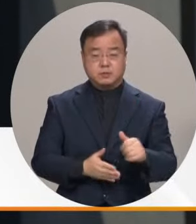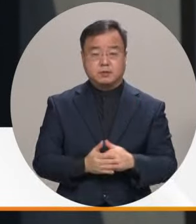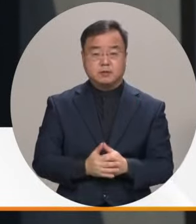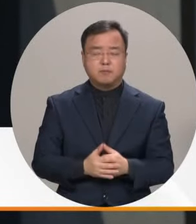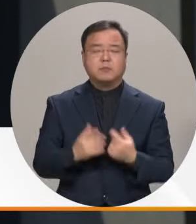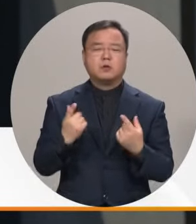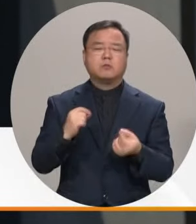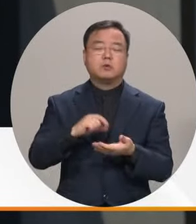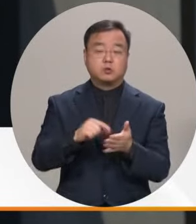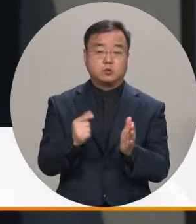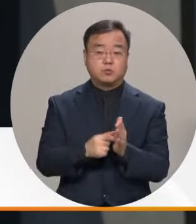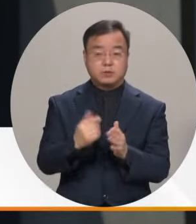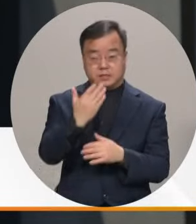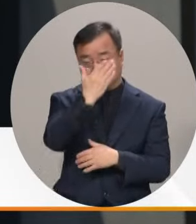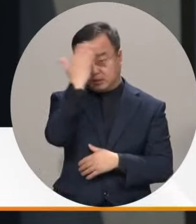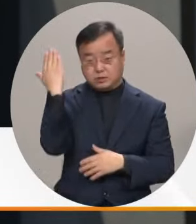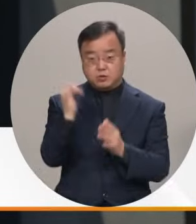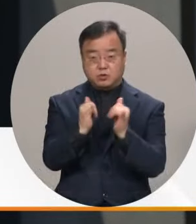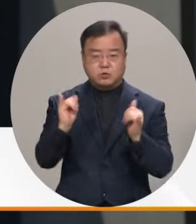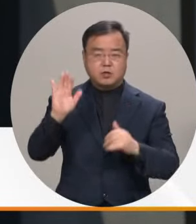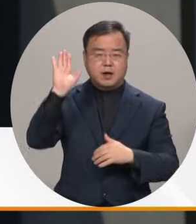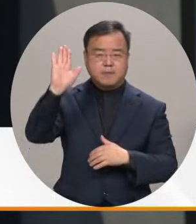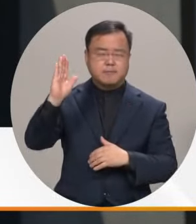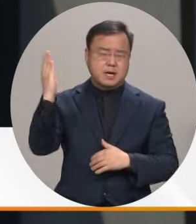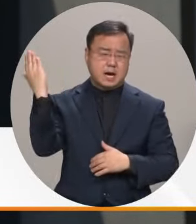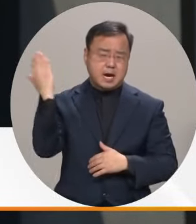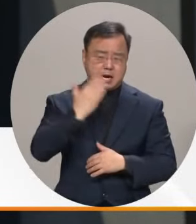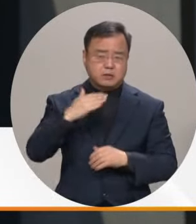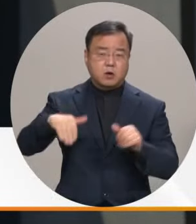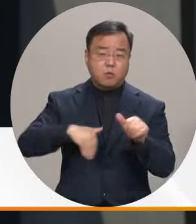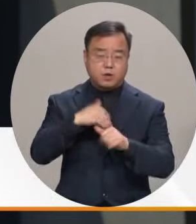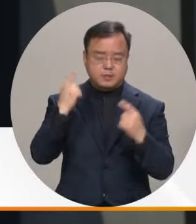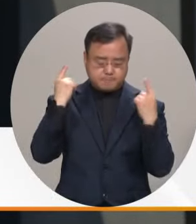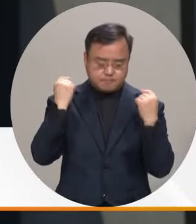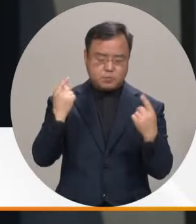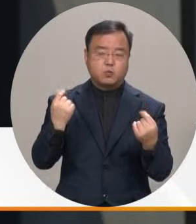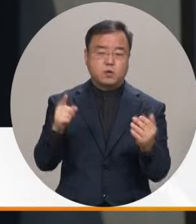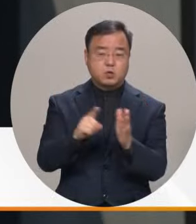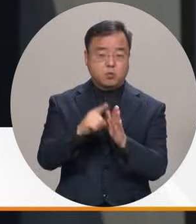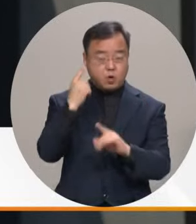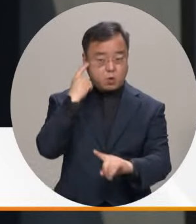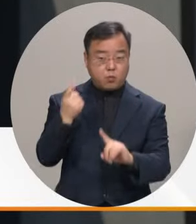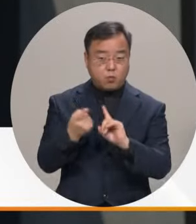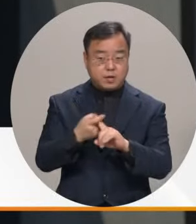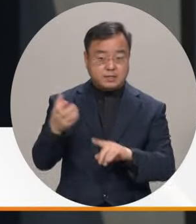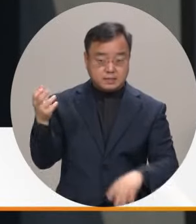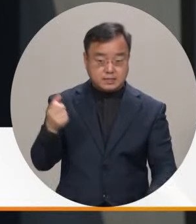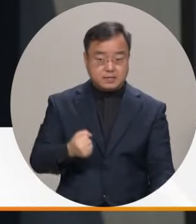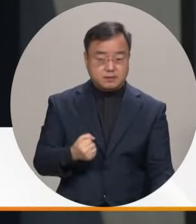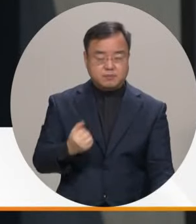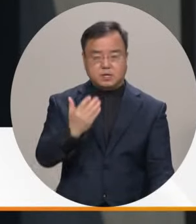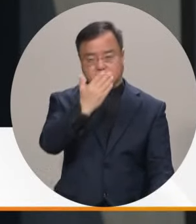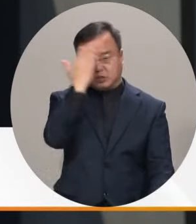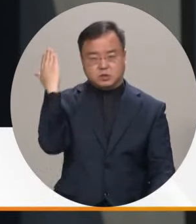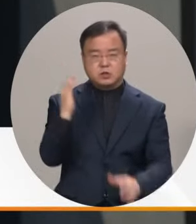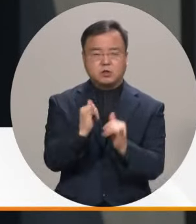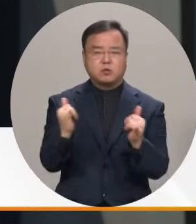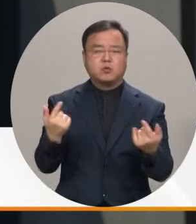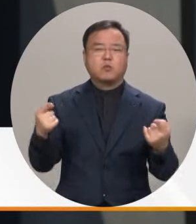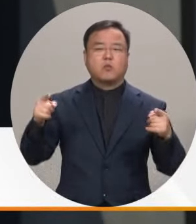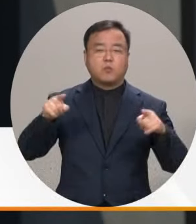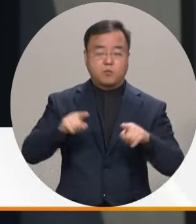그만큼 청년들도 미래의 깨끗한 환경 보전을 위해 많은 관심을 갖고 있으며 청년들과 함께